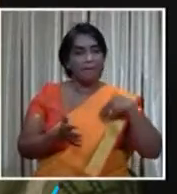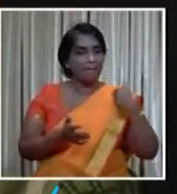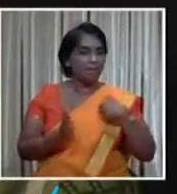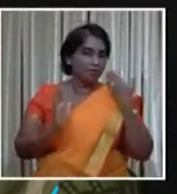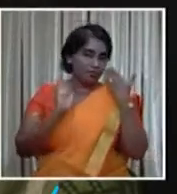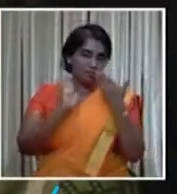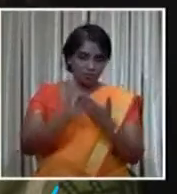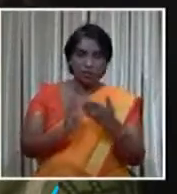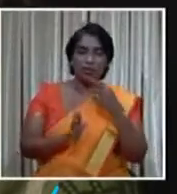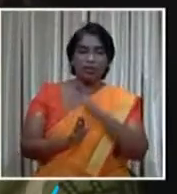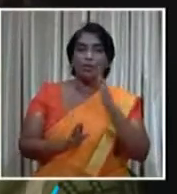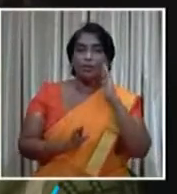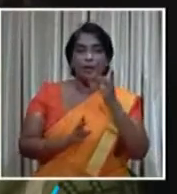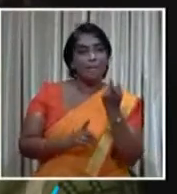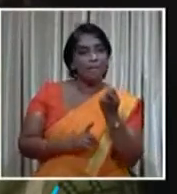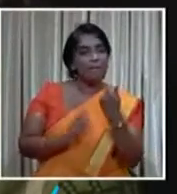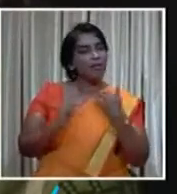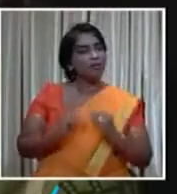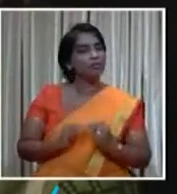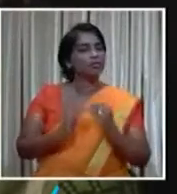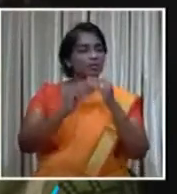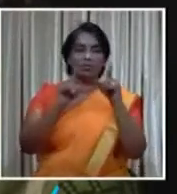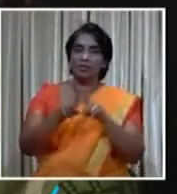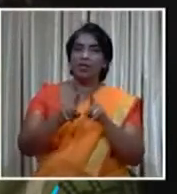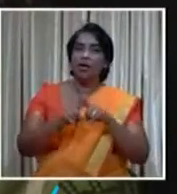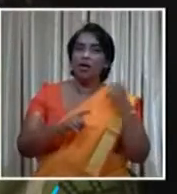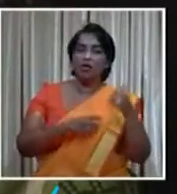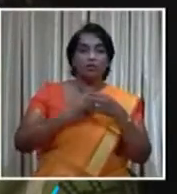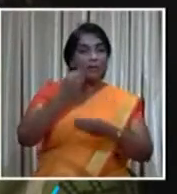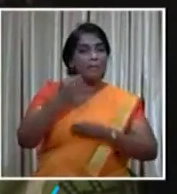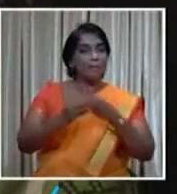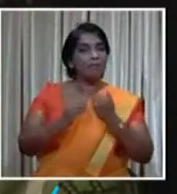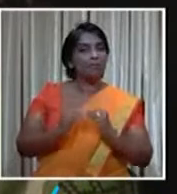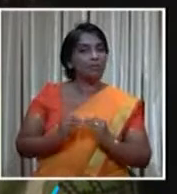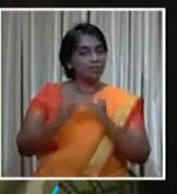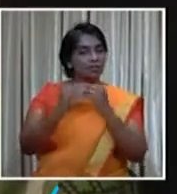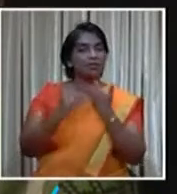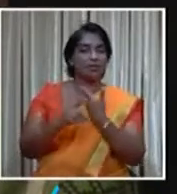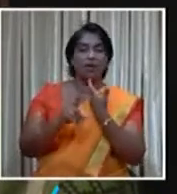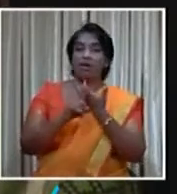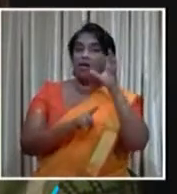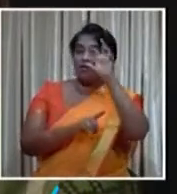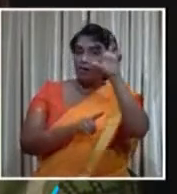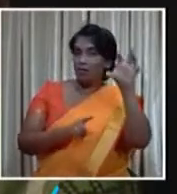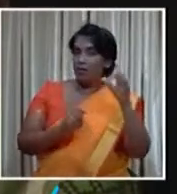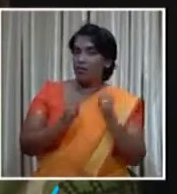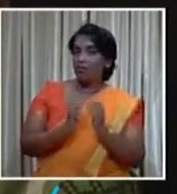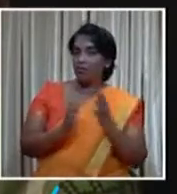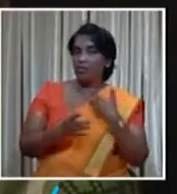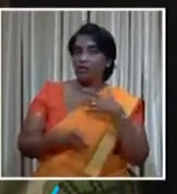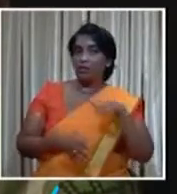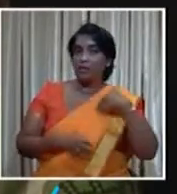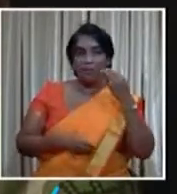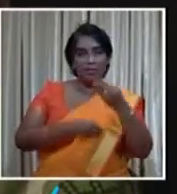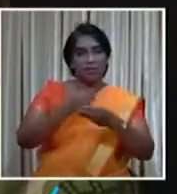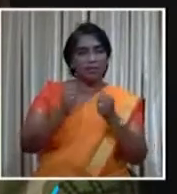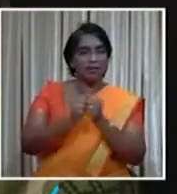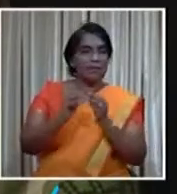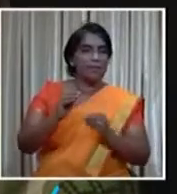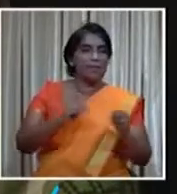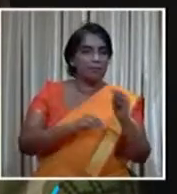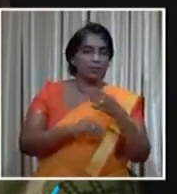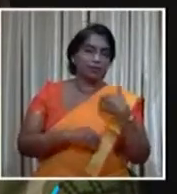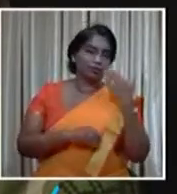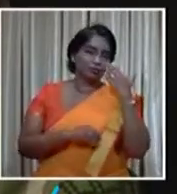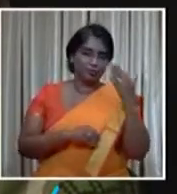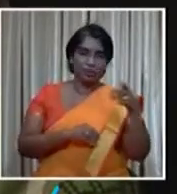ලක්ෂණයක්. විදේශ විනිමය ඉහළ නැංවීම සඳහා නව නිෂ්පාදන ආයෝජන කලාප බිහි කිරීම මෙම අයවැයෙහි ප්‍රධාන උපාය මාර්ගයක් ලෙස මා